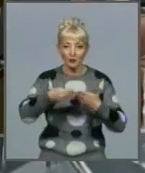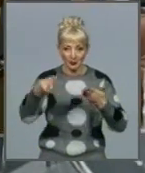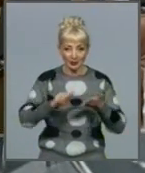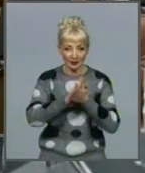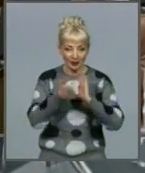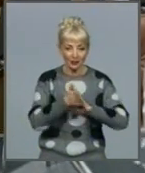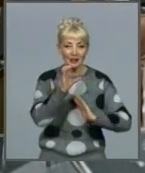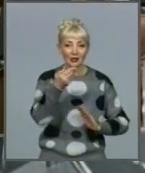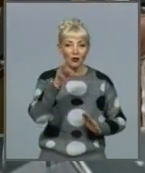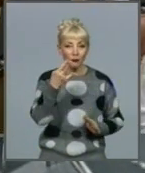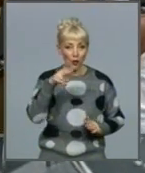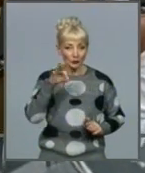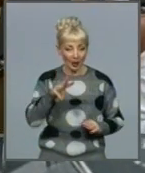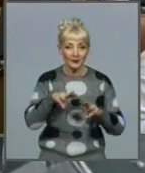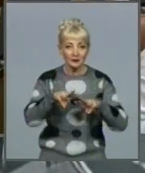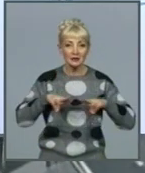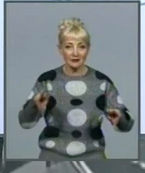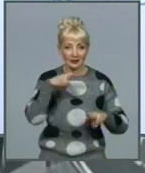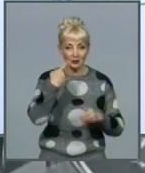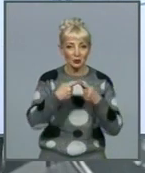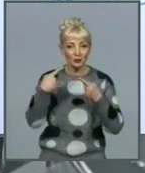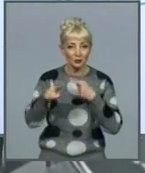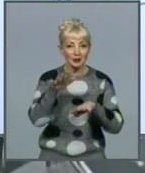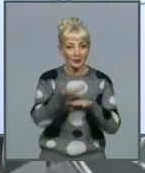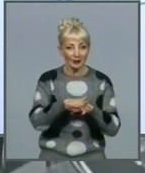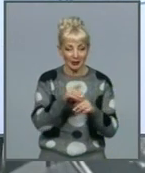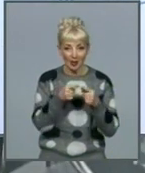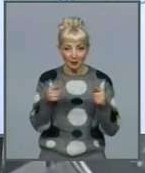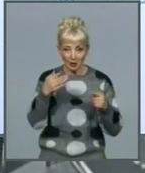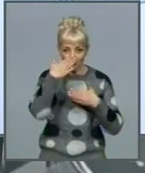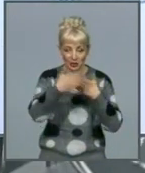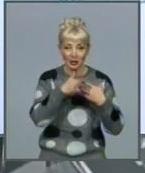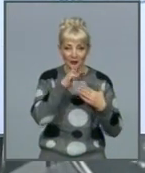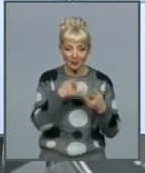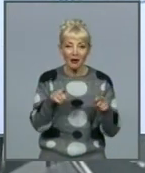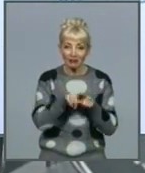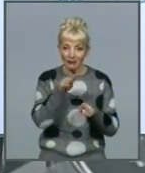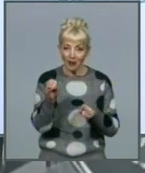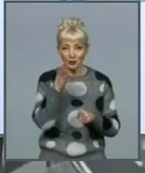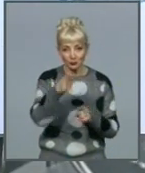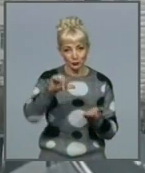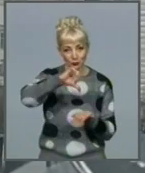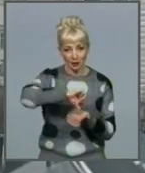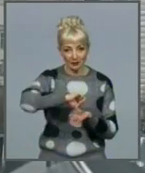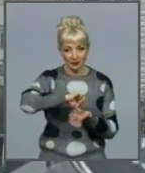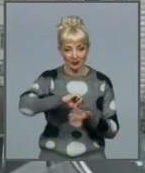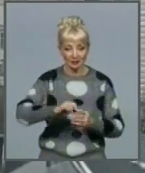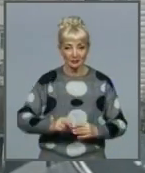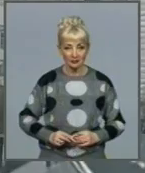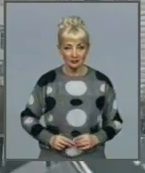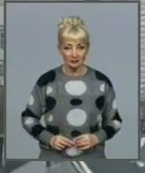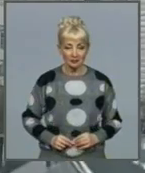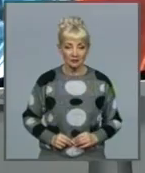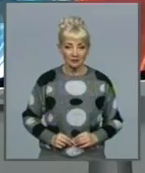міністерстві зазначають, інші банки протягом найближчого часу також будуть залучені. Ілля Колтунов та Євген Клочко, Харківські